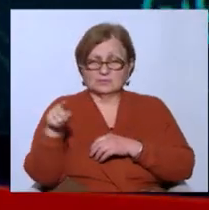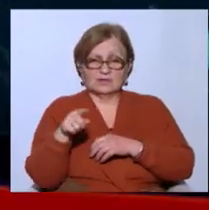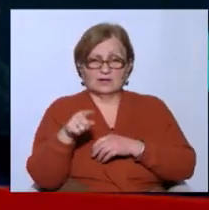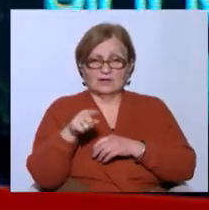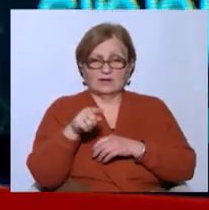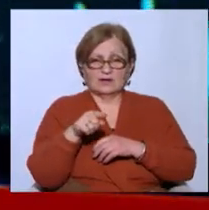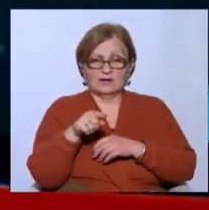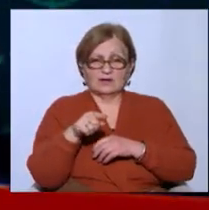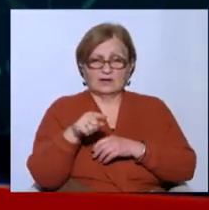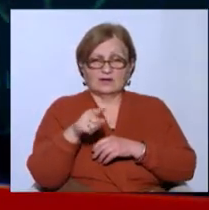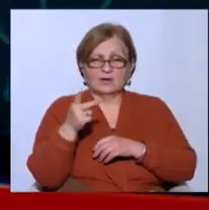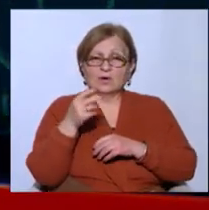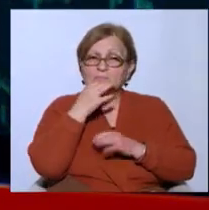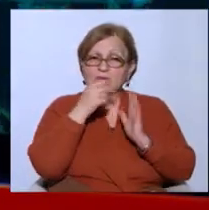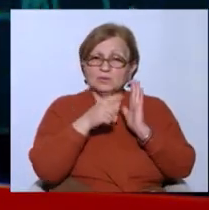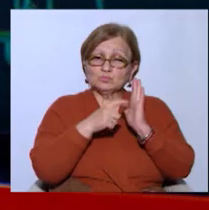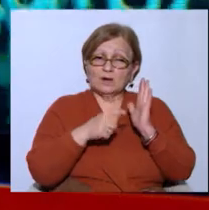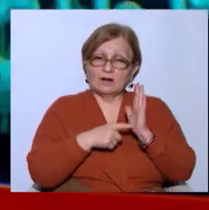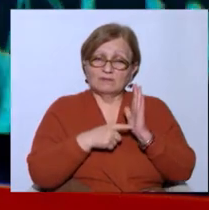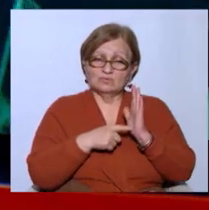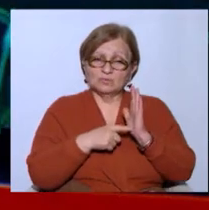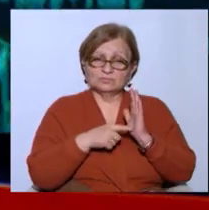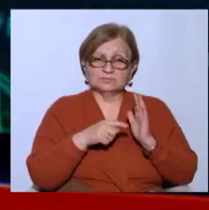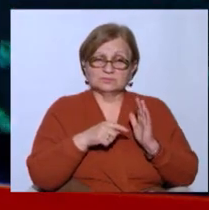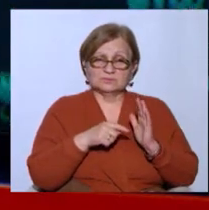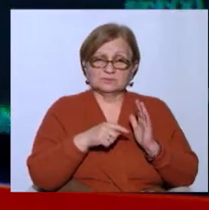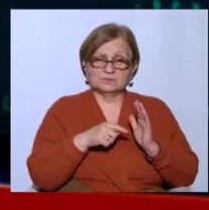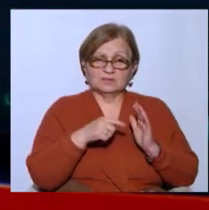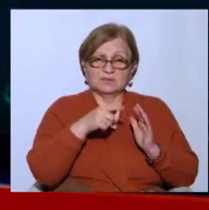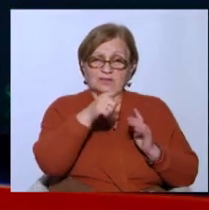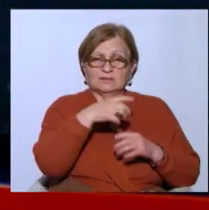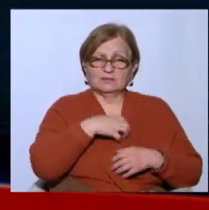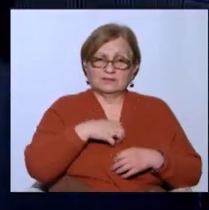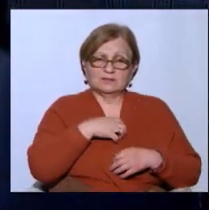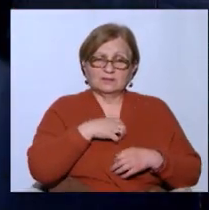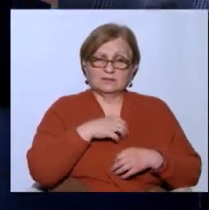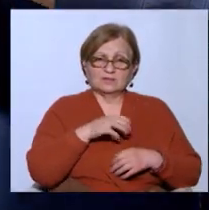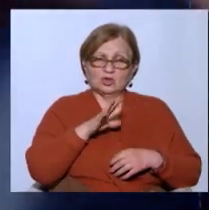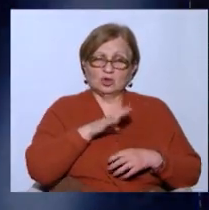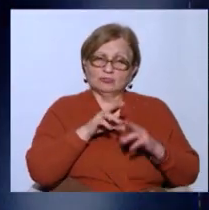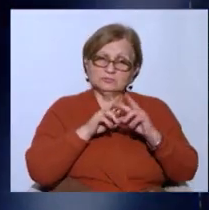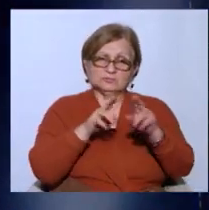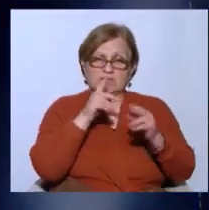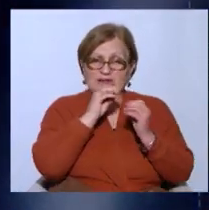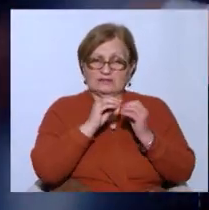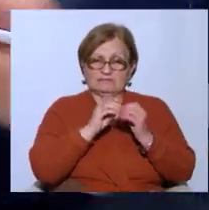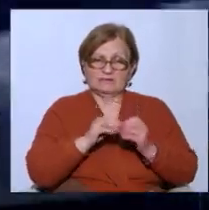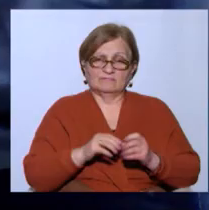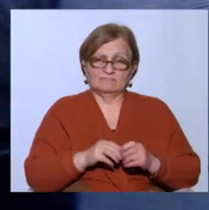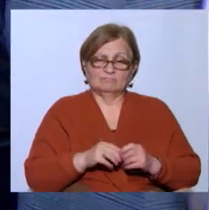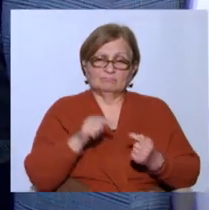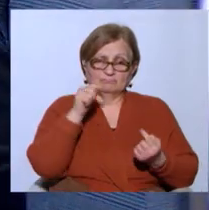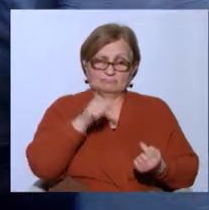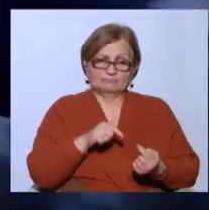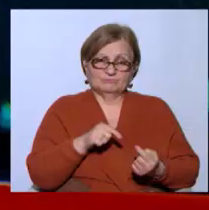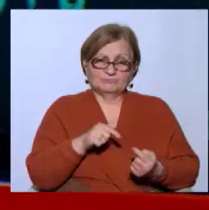ფაქტორიალზე, რა თქმა უნდა უნდა გავყოთ რამე, თუ ჩვენ გვჭირდება რომ ჩვენი მნიშვნელობა იყოს იდენტური იგივე.